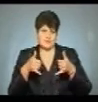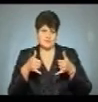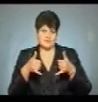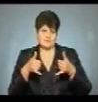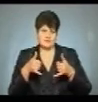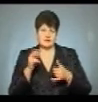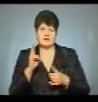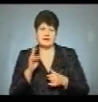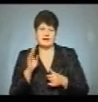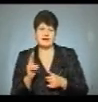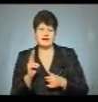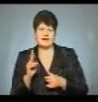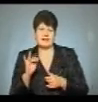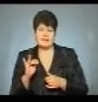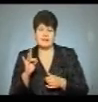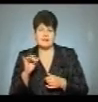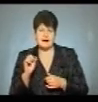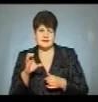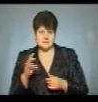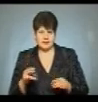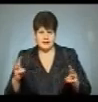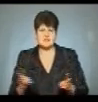чи керосином, чи там чим, і спалили.